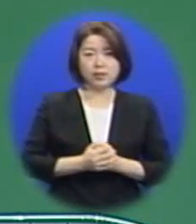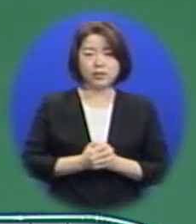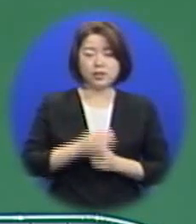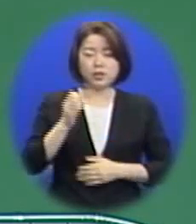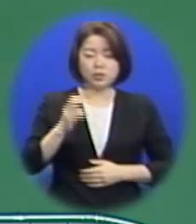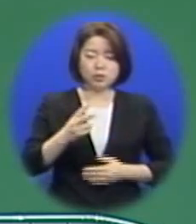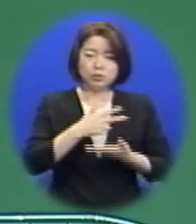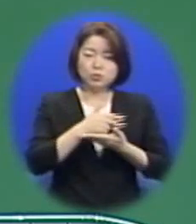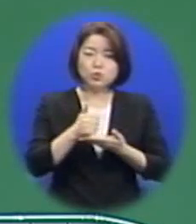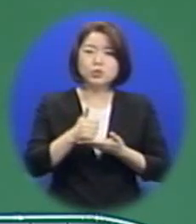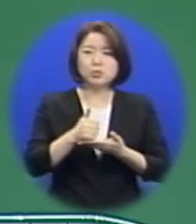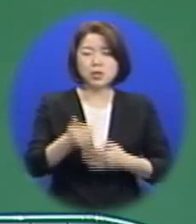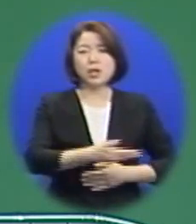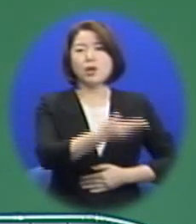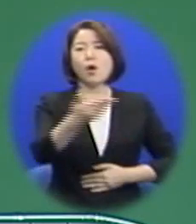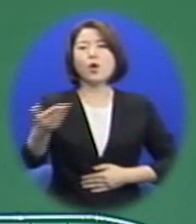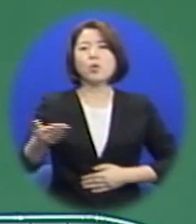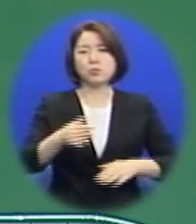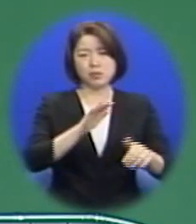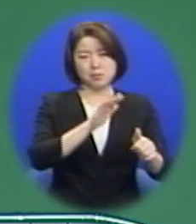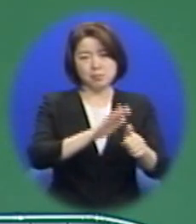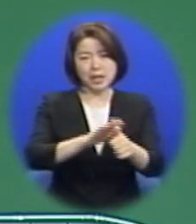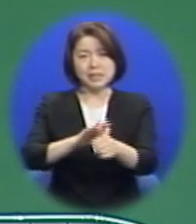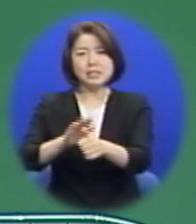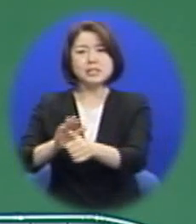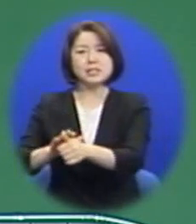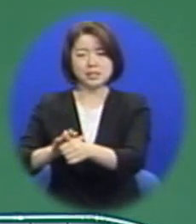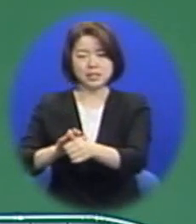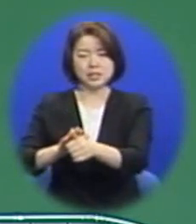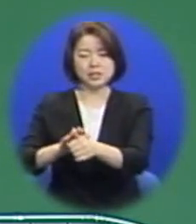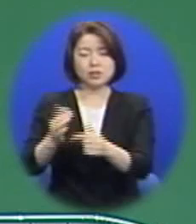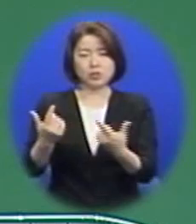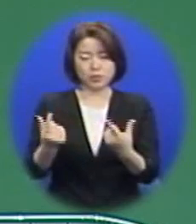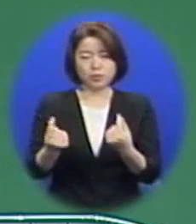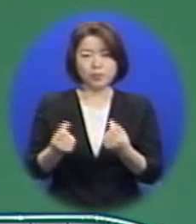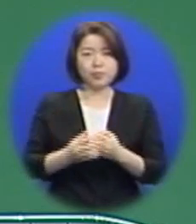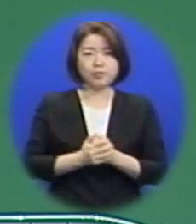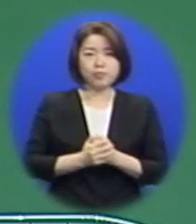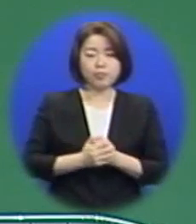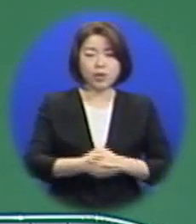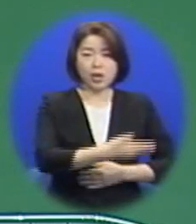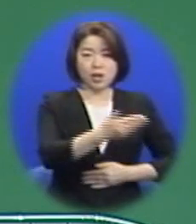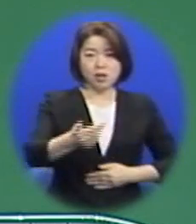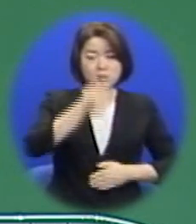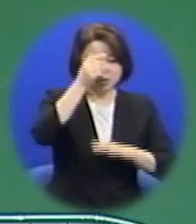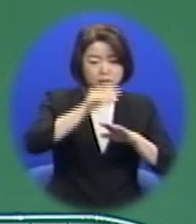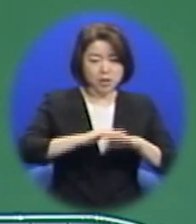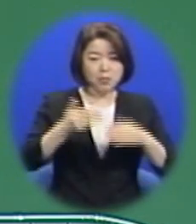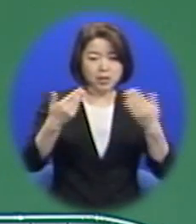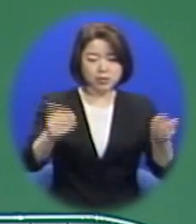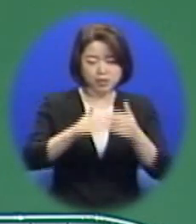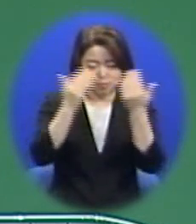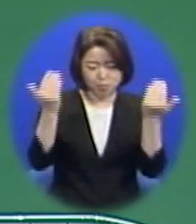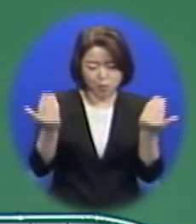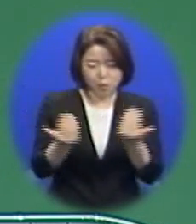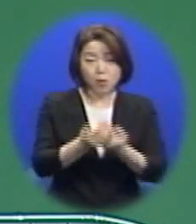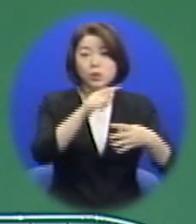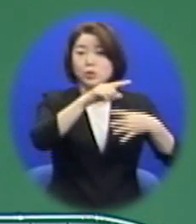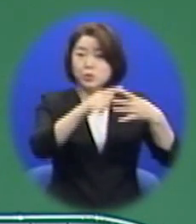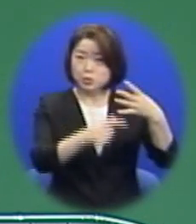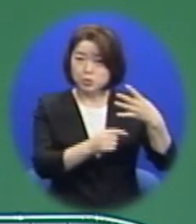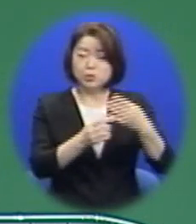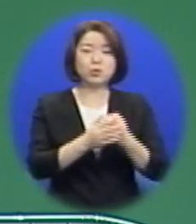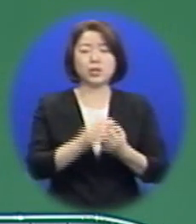주님이 여러분들에게 터치하는 것입니다. 여러분이 정말 예배 드리는 모든 순서에 주님을